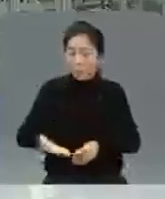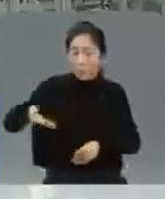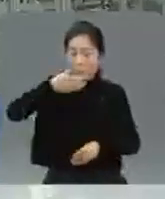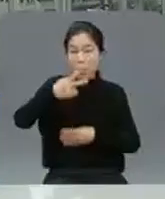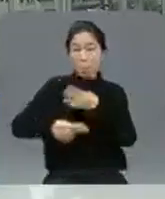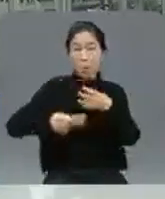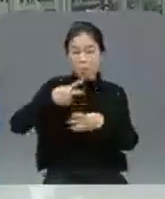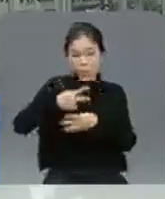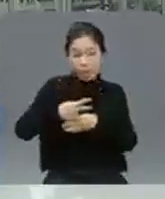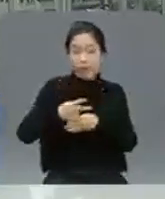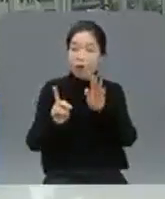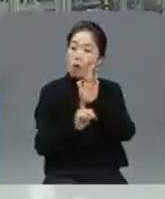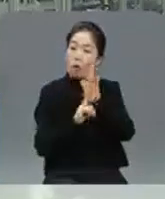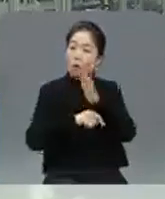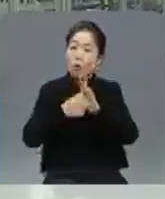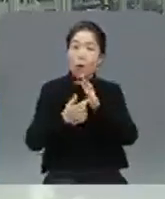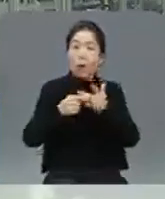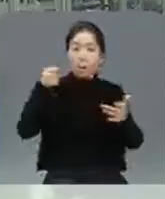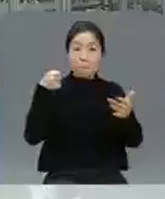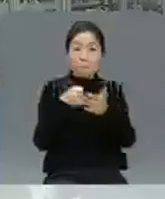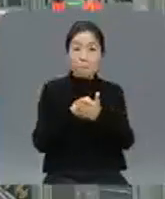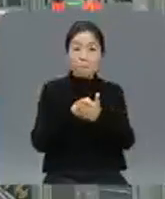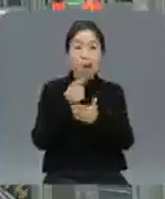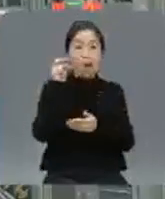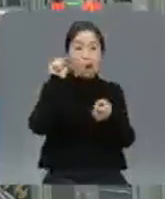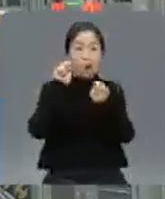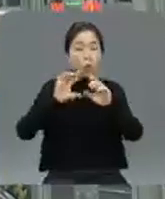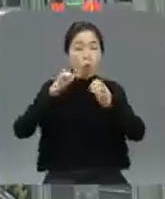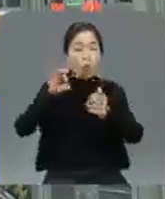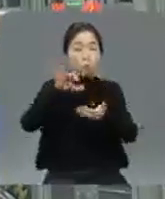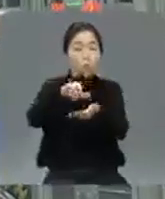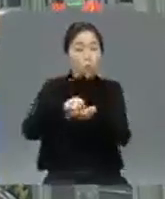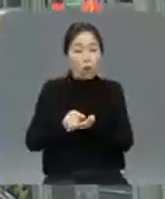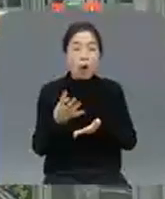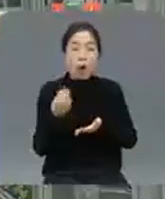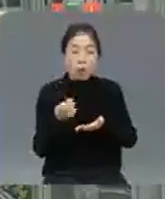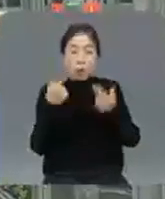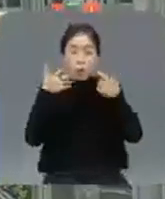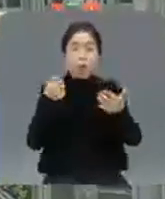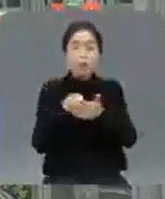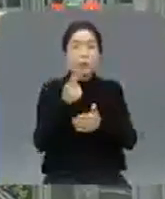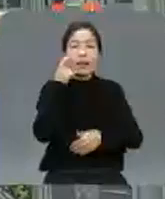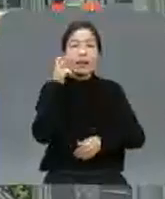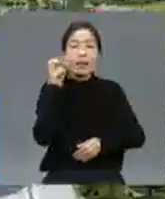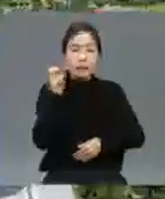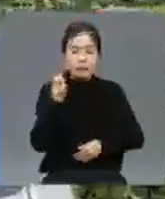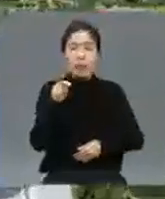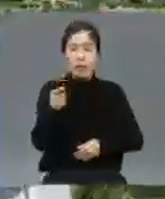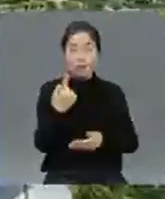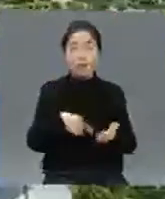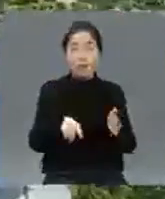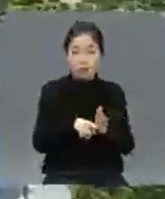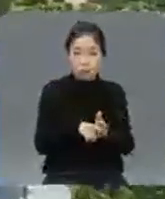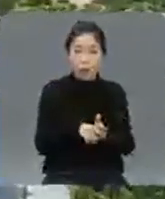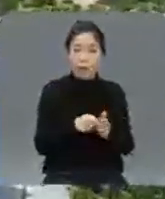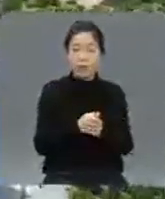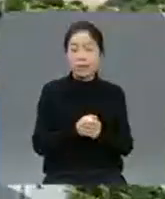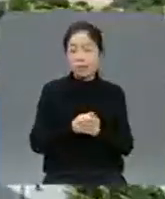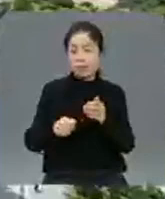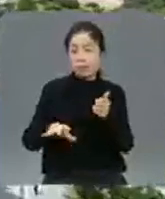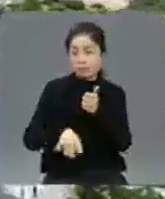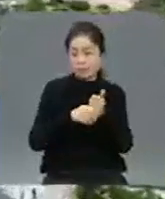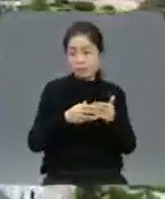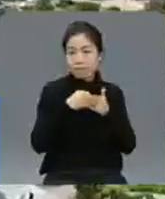중기부 공모에 선정돼 조만간 국비 지원 규모가 확정된다고 밝혔습니다 광주시는이를 통해 주축 산업을